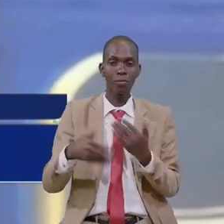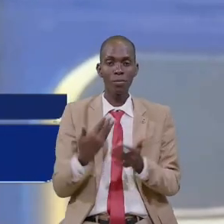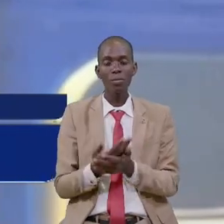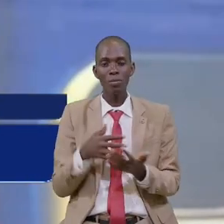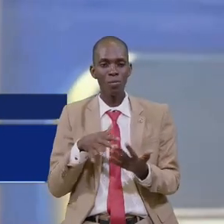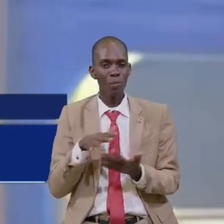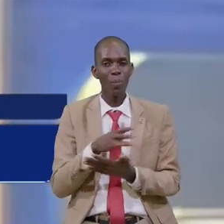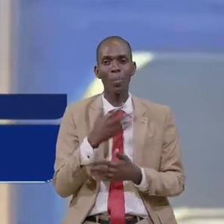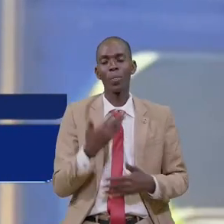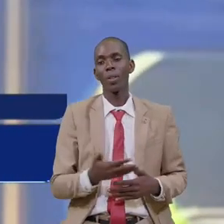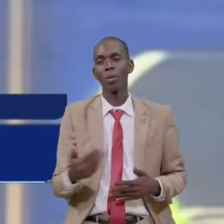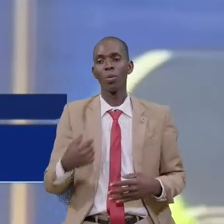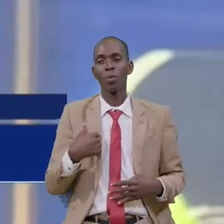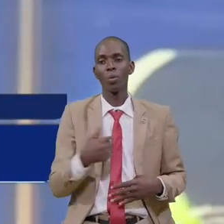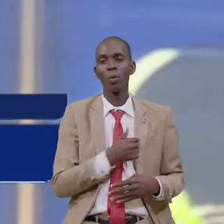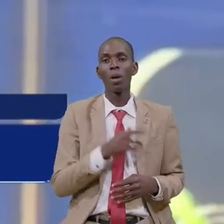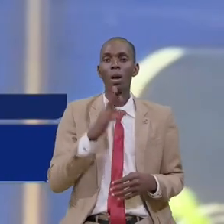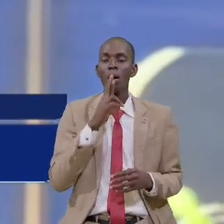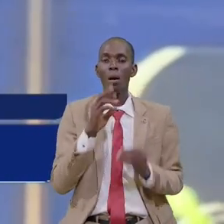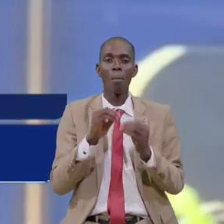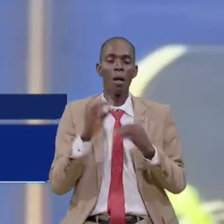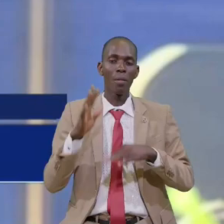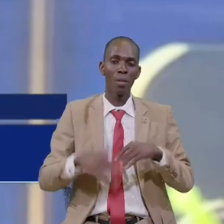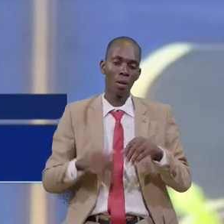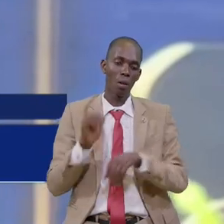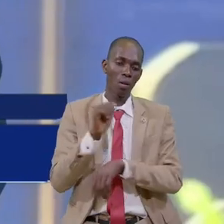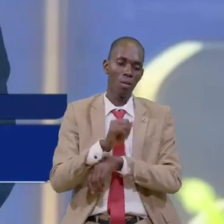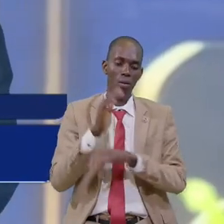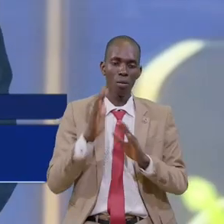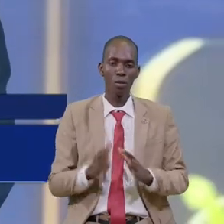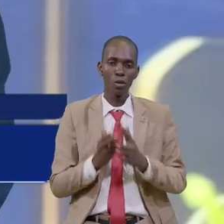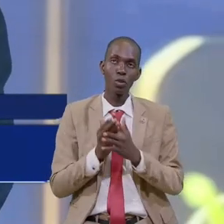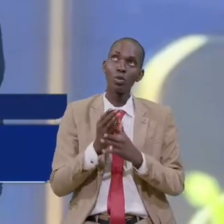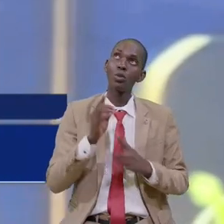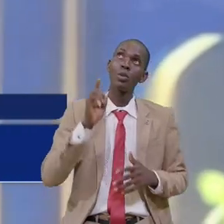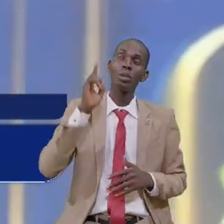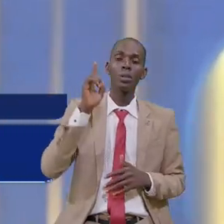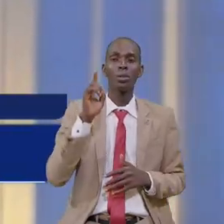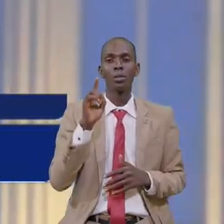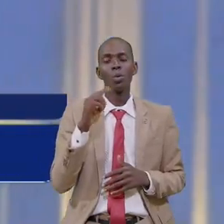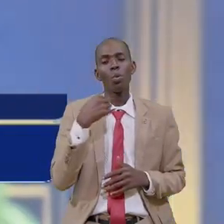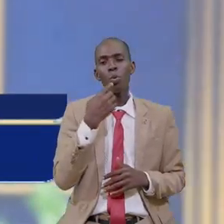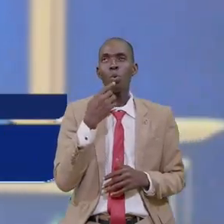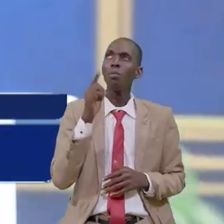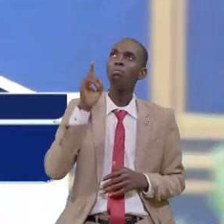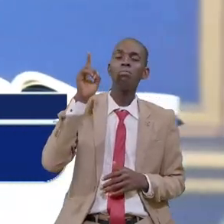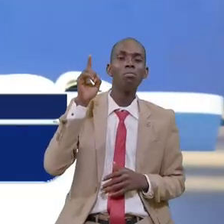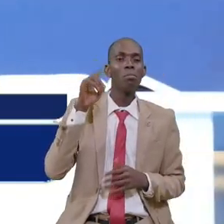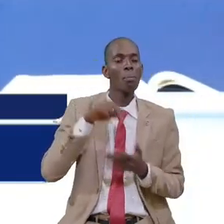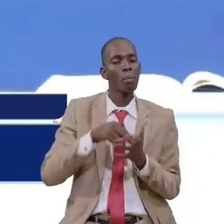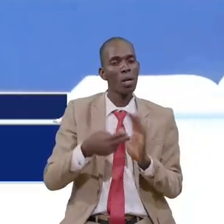choses, nous sommes plus que vainqueurs par celui qui, c'est lui qui nous a aimé, notre